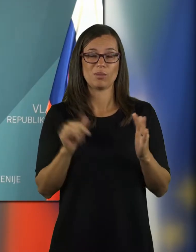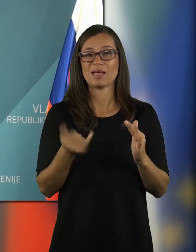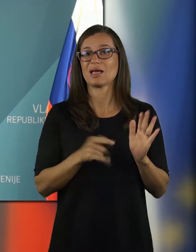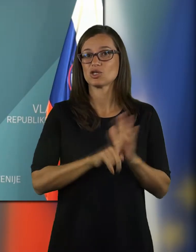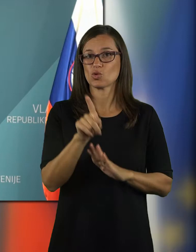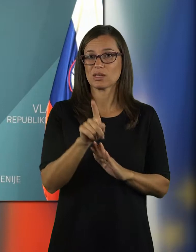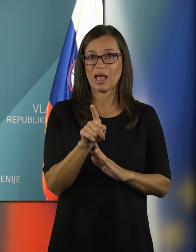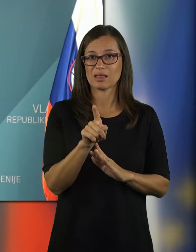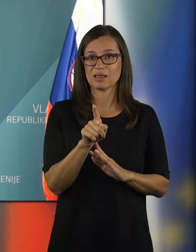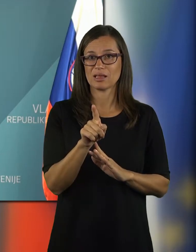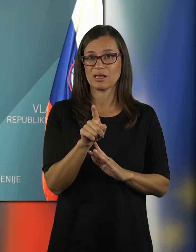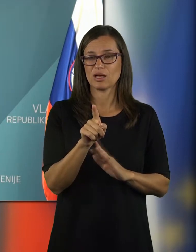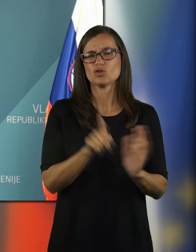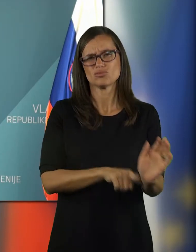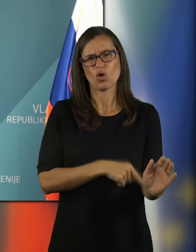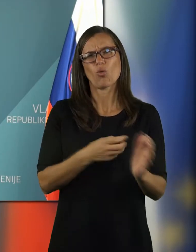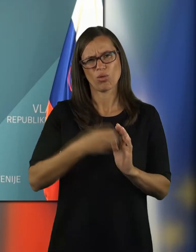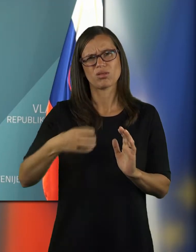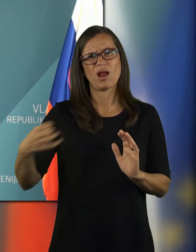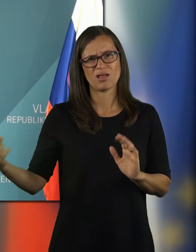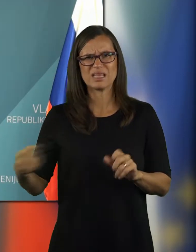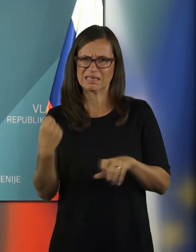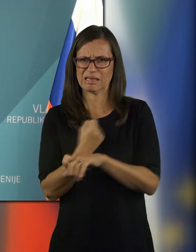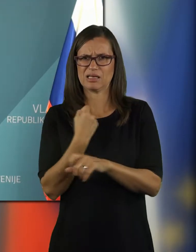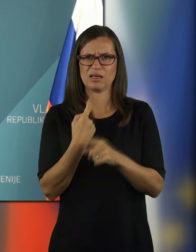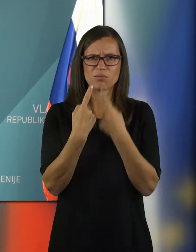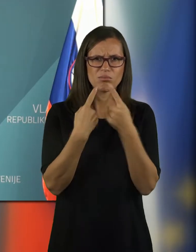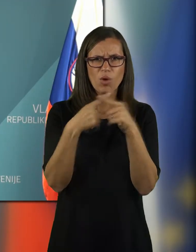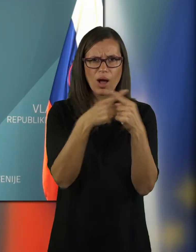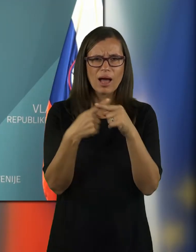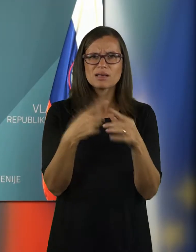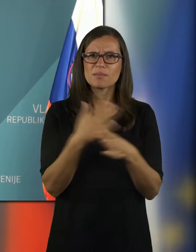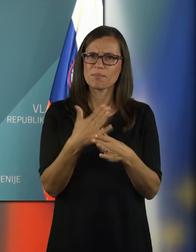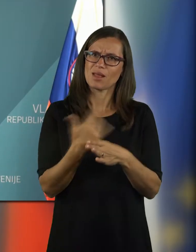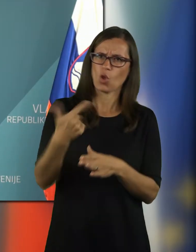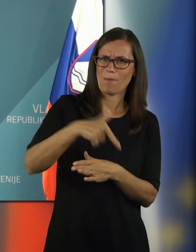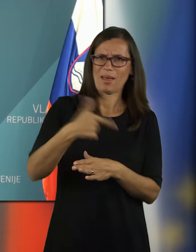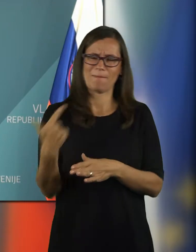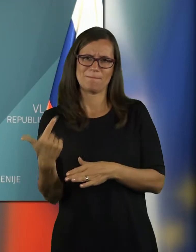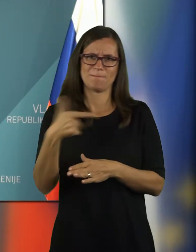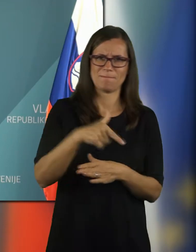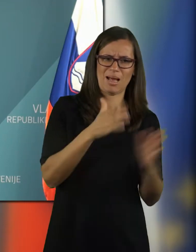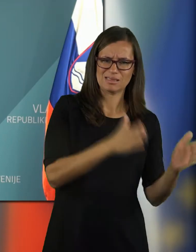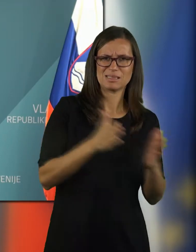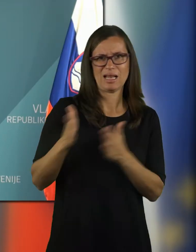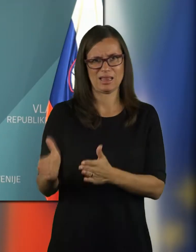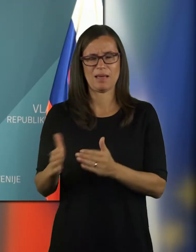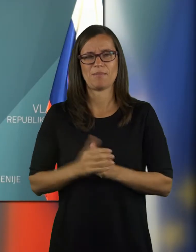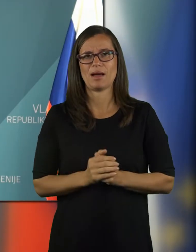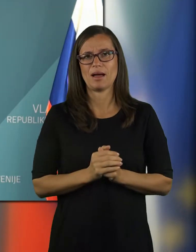je rezultat kar dolgotrajnih in trdih pogajanj med obemi